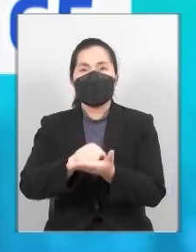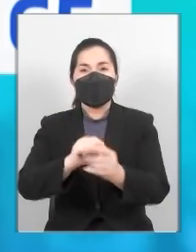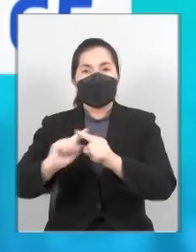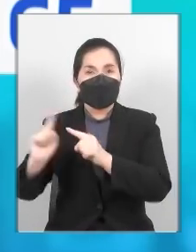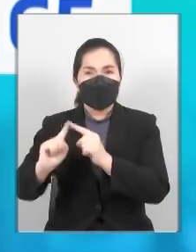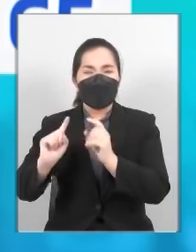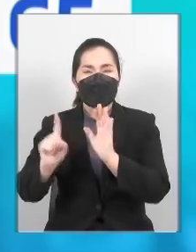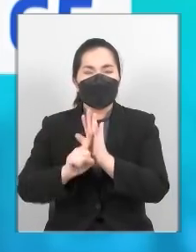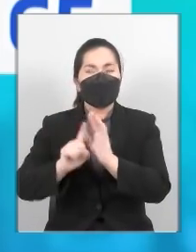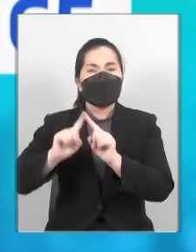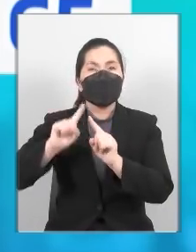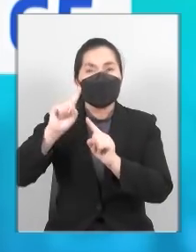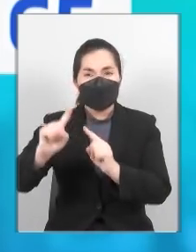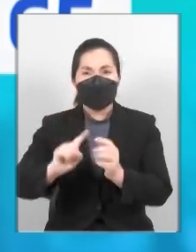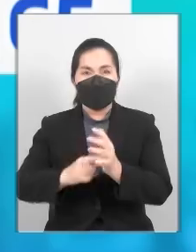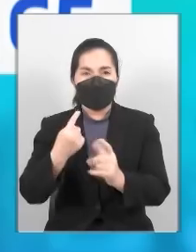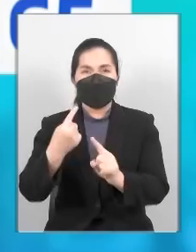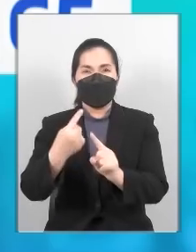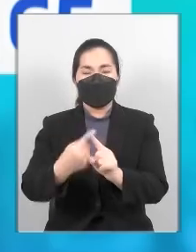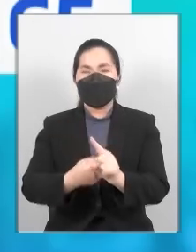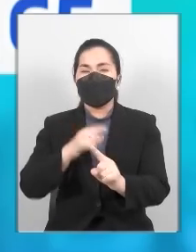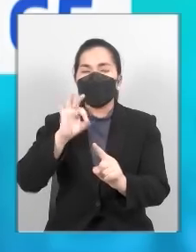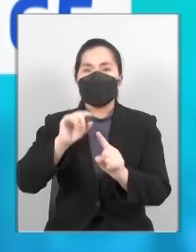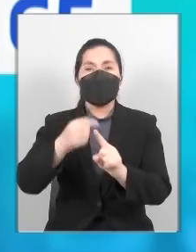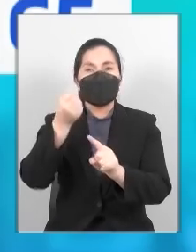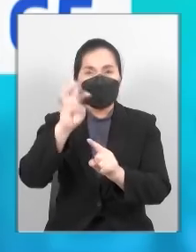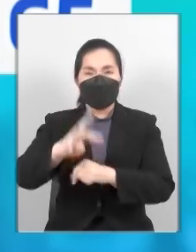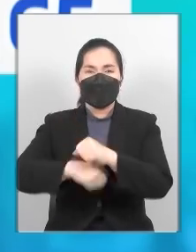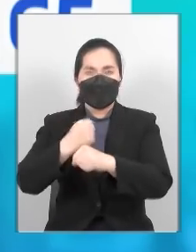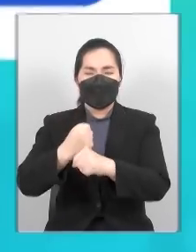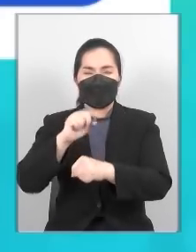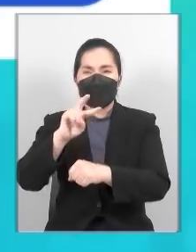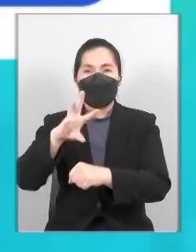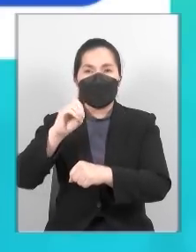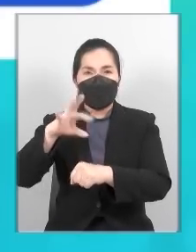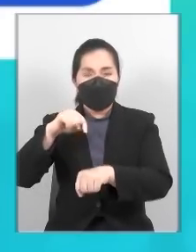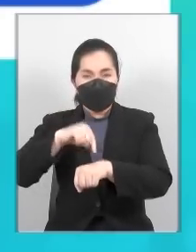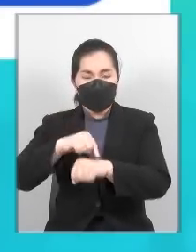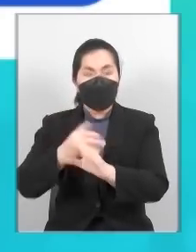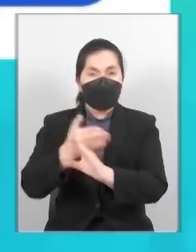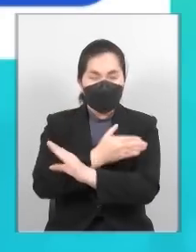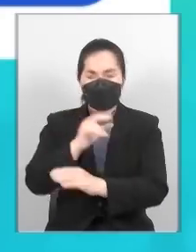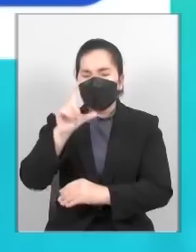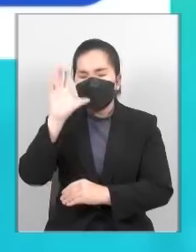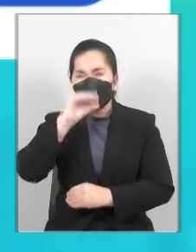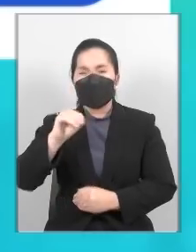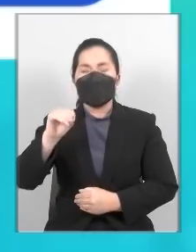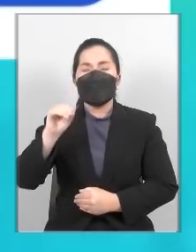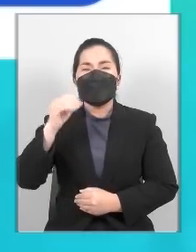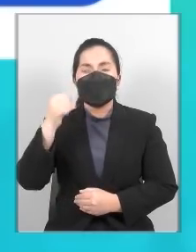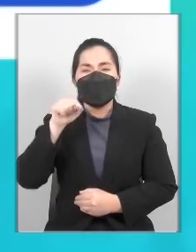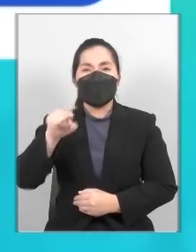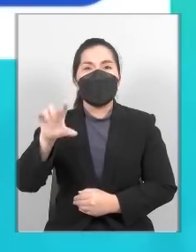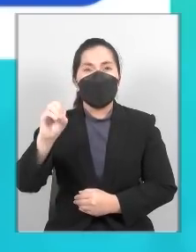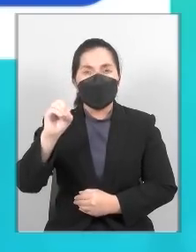กภายในวันที่14กันยายน65ก่อนเวลา 22:59 น.ซึ่งถ้าพ้น